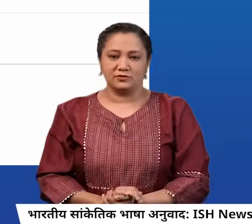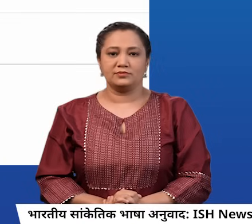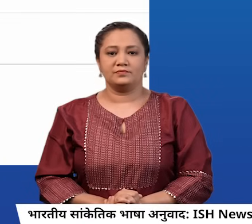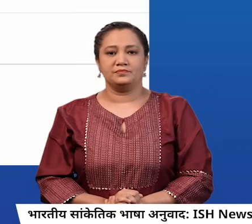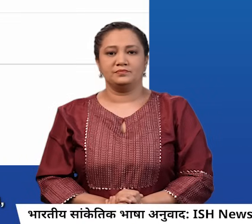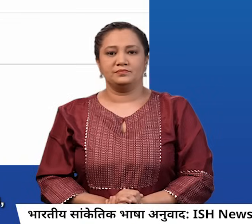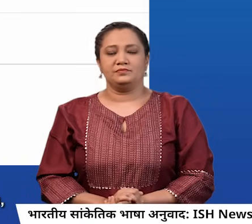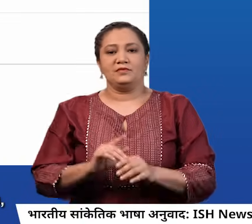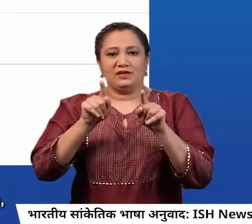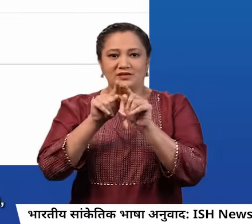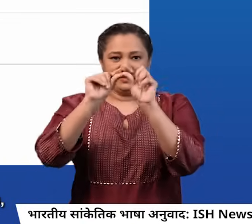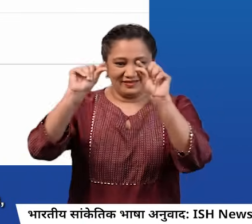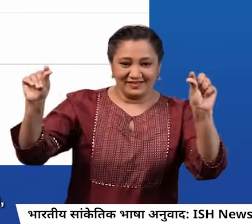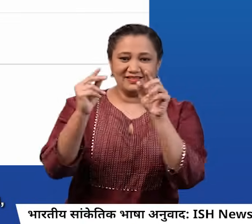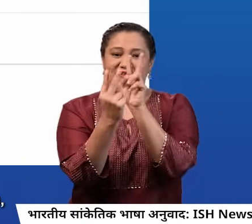देणारा होत।